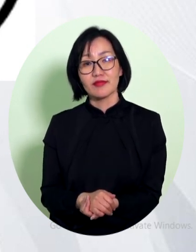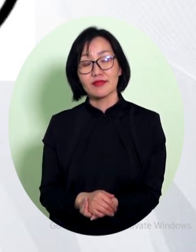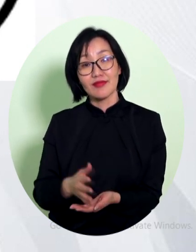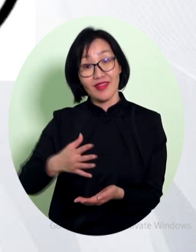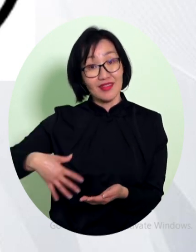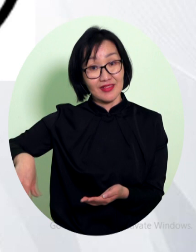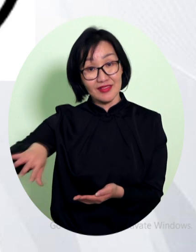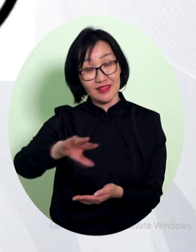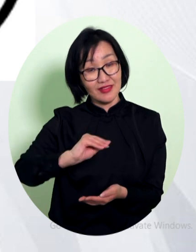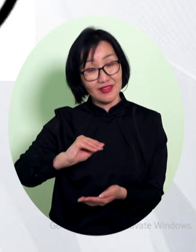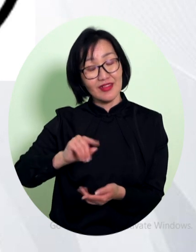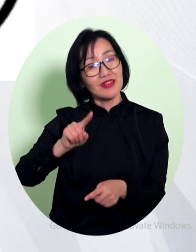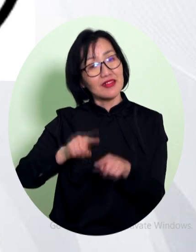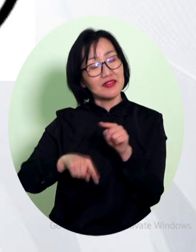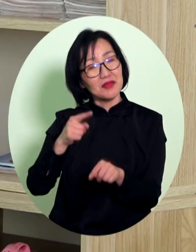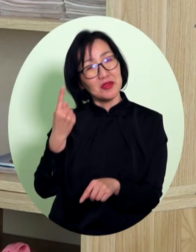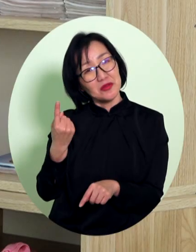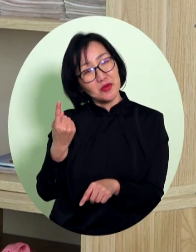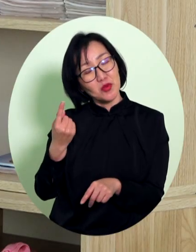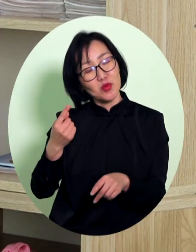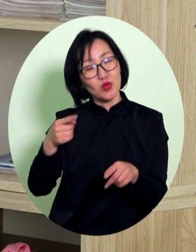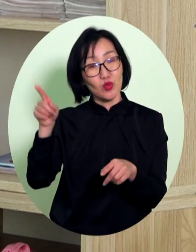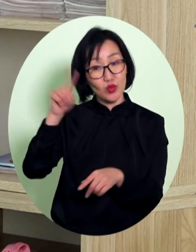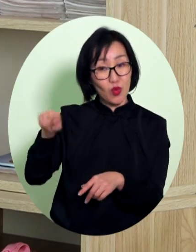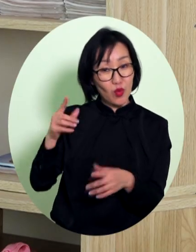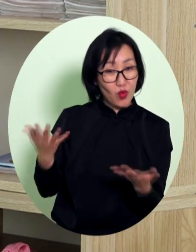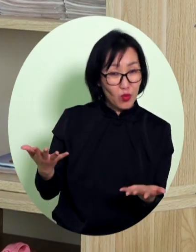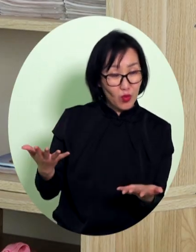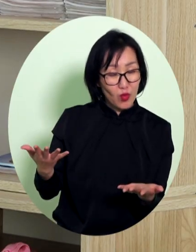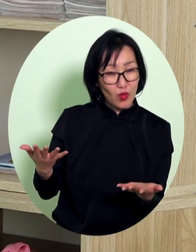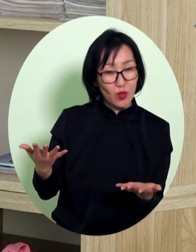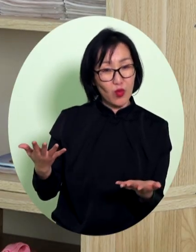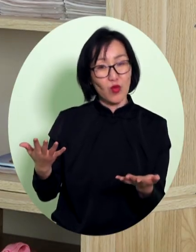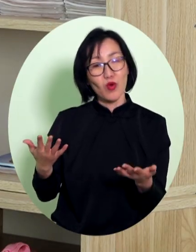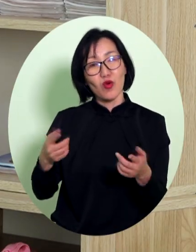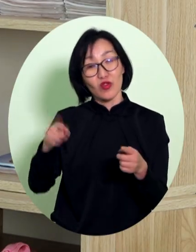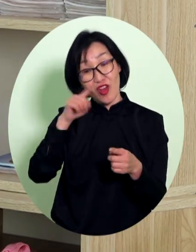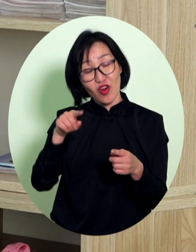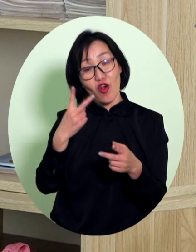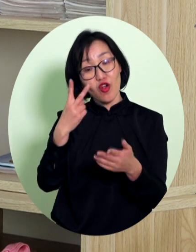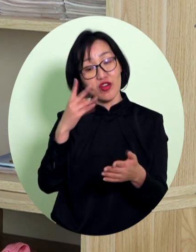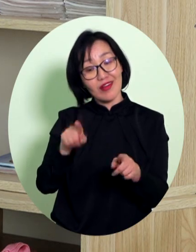За, та нар ямар нэгэн дугуй буюу тойргийг хоёр тэнцүү хувааж чадах уу?